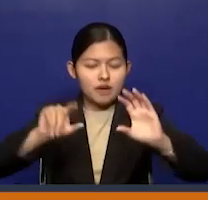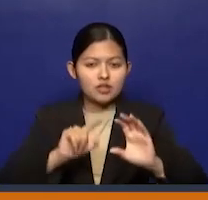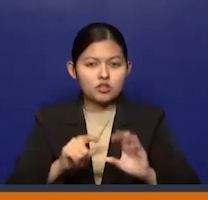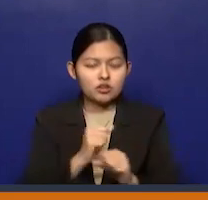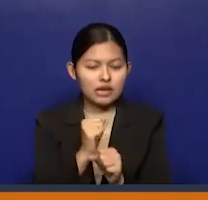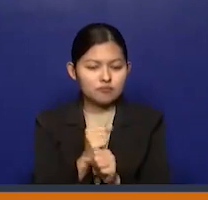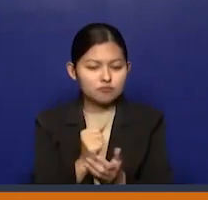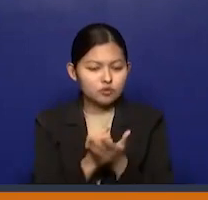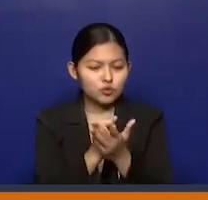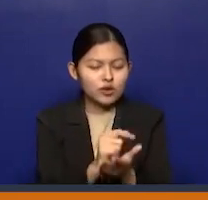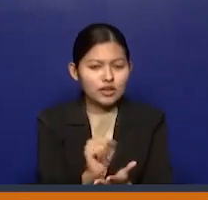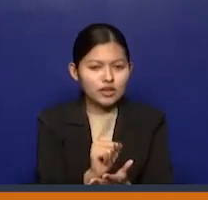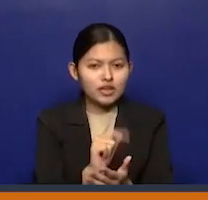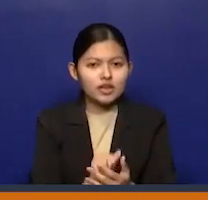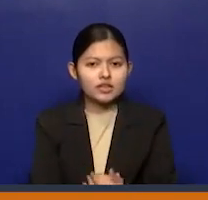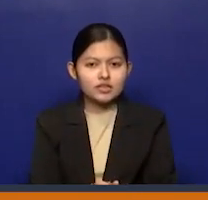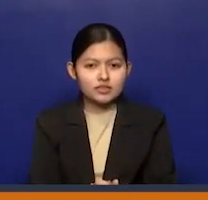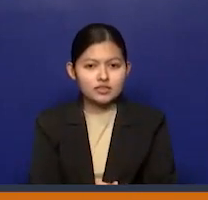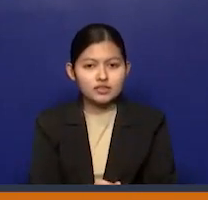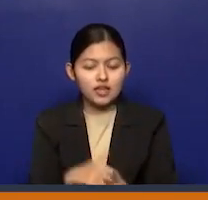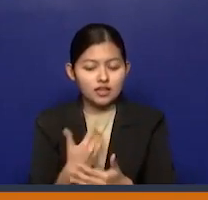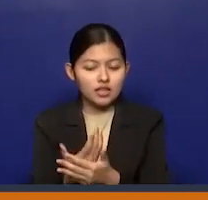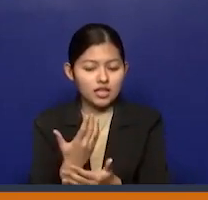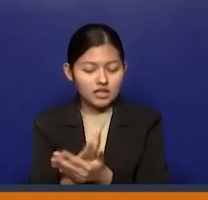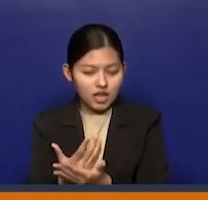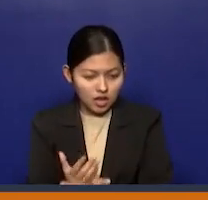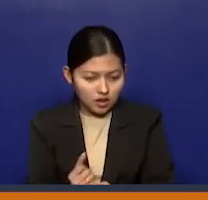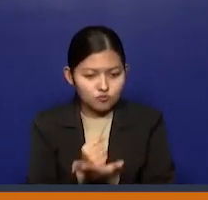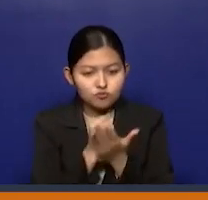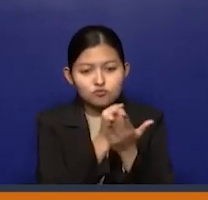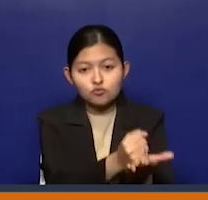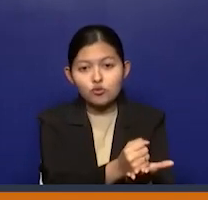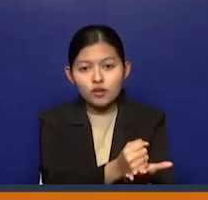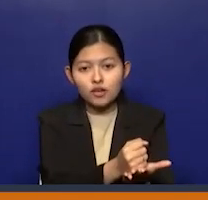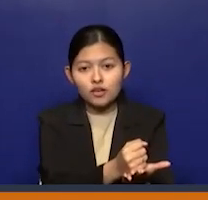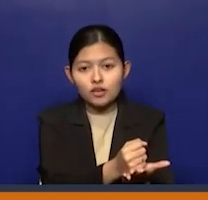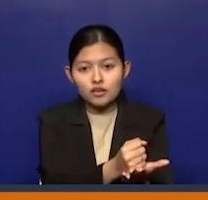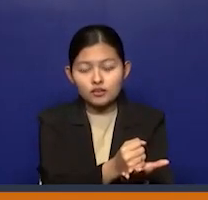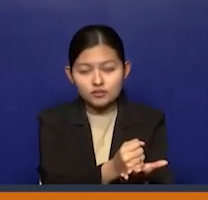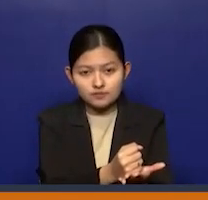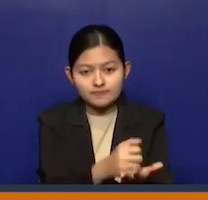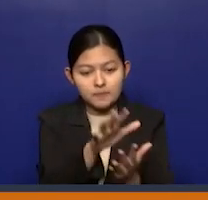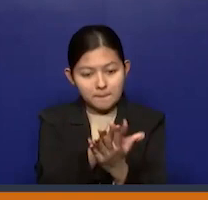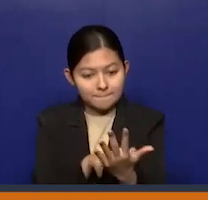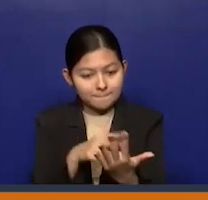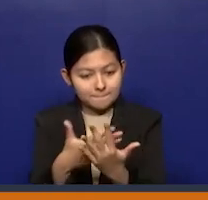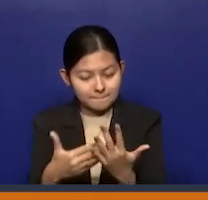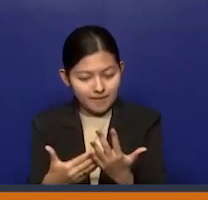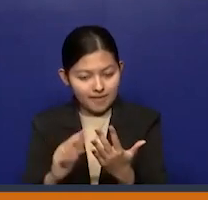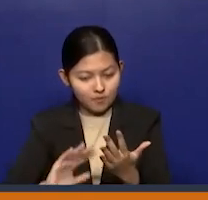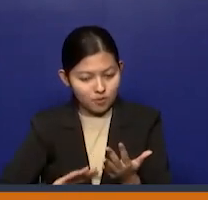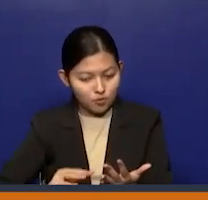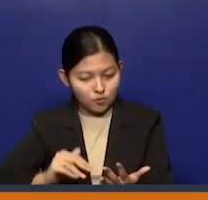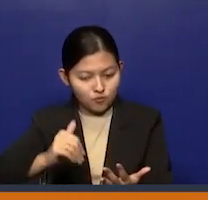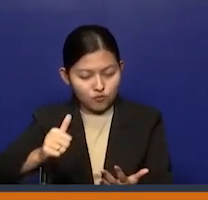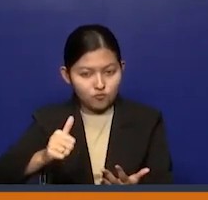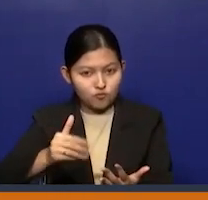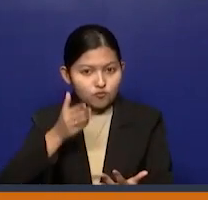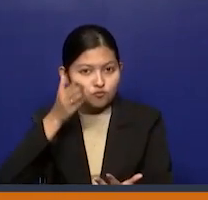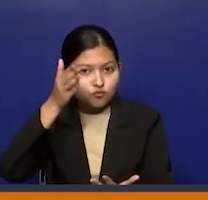ก็คือระยะที่ 2คือการเยียวยาและก็การมีแผนเพื่อฟื้นฟูต่อ